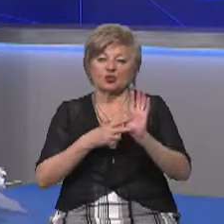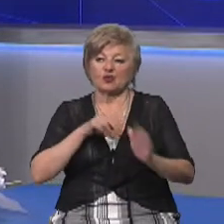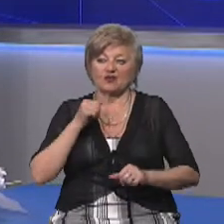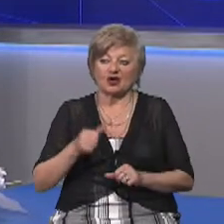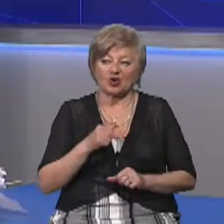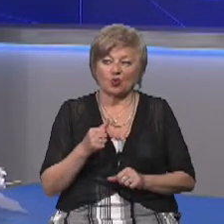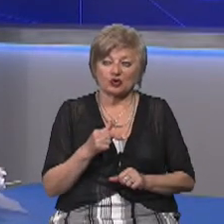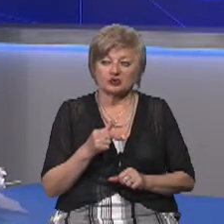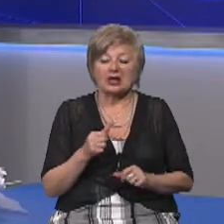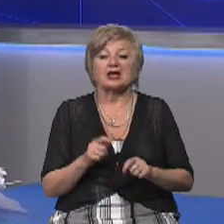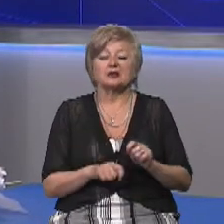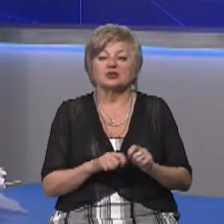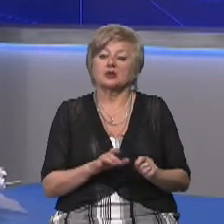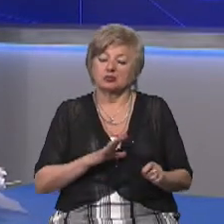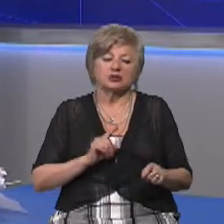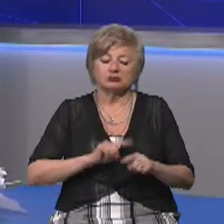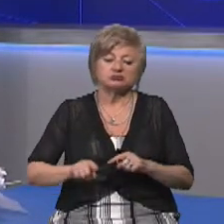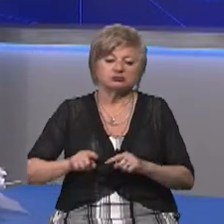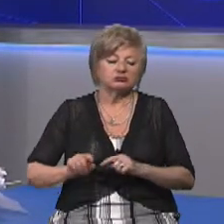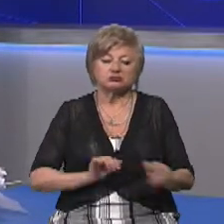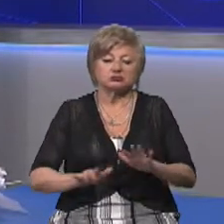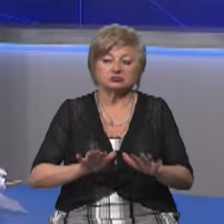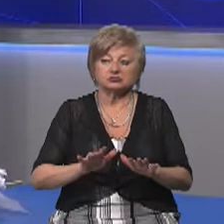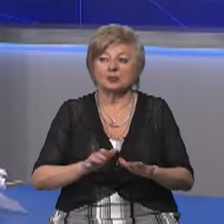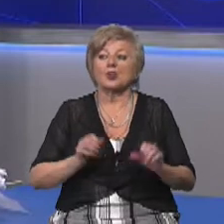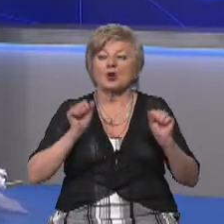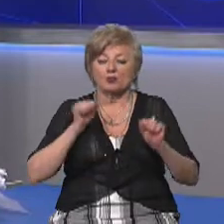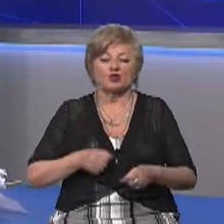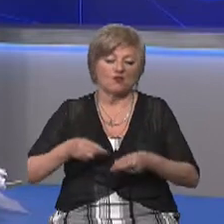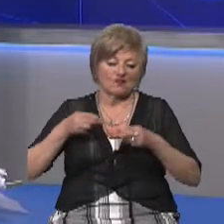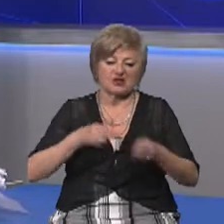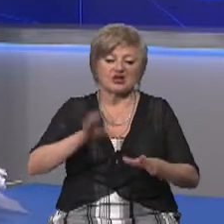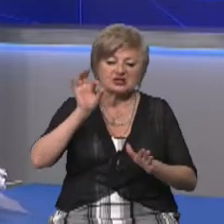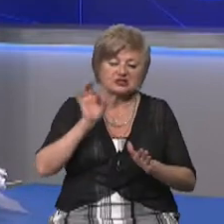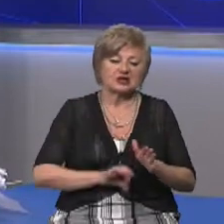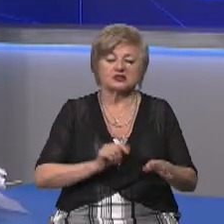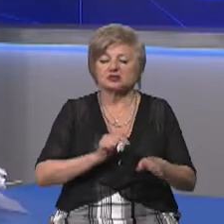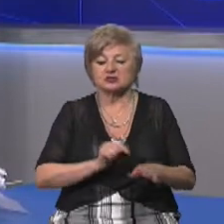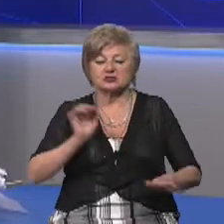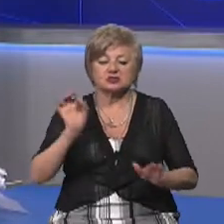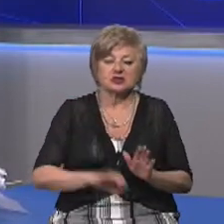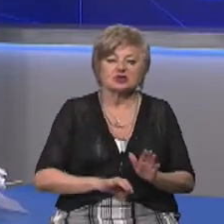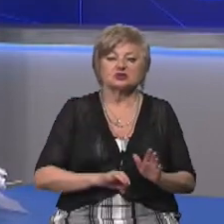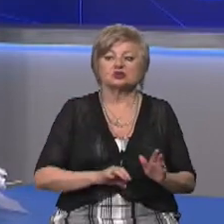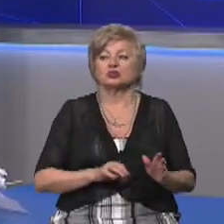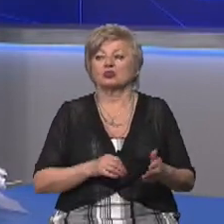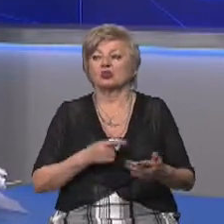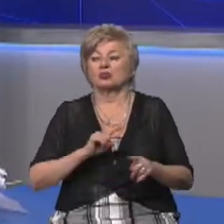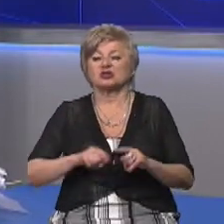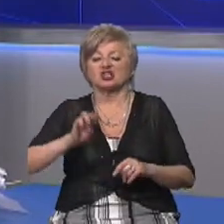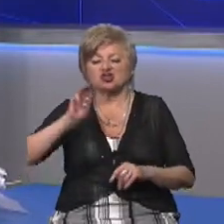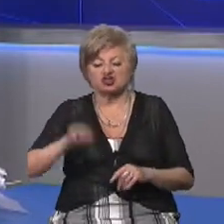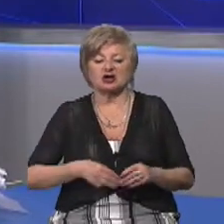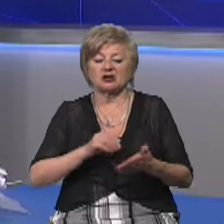інспекція вважалась оперативним підрозділом. Угу. Ми могли виїжджати, швидко реагувати. Ми виїжджали, накладали